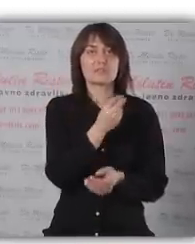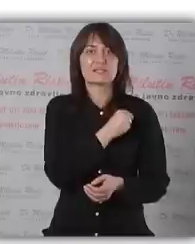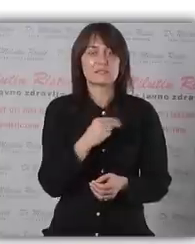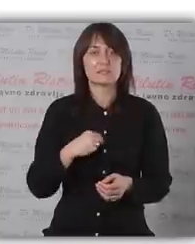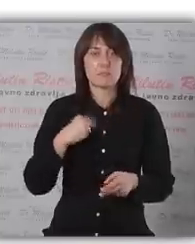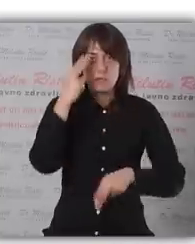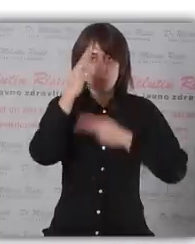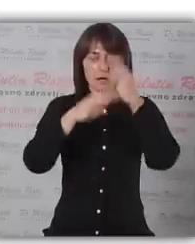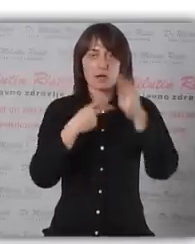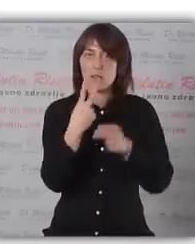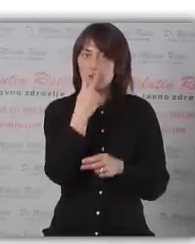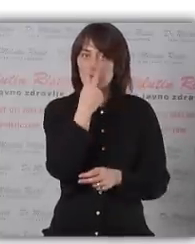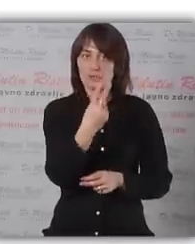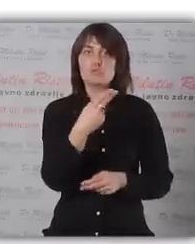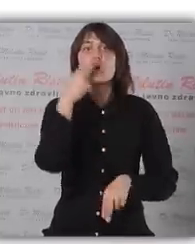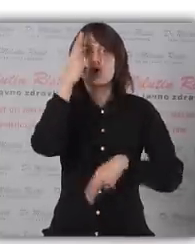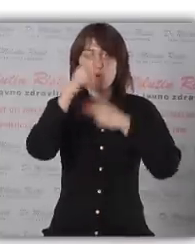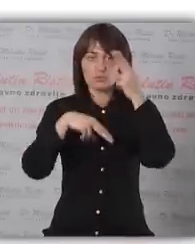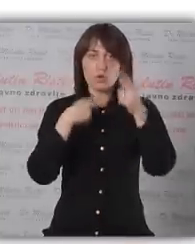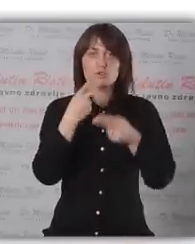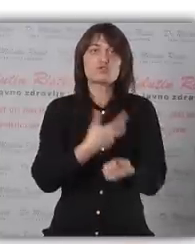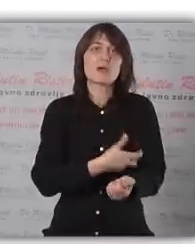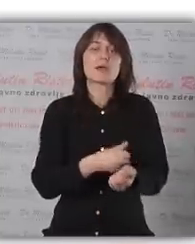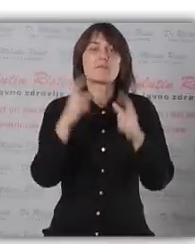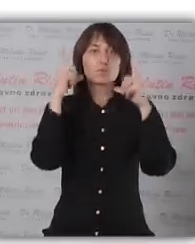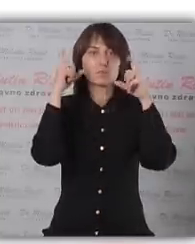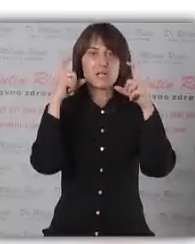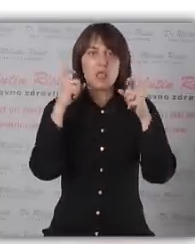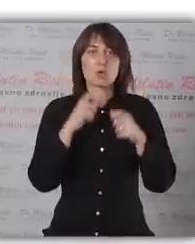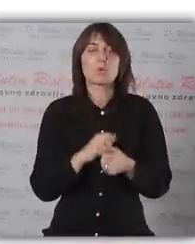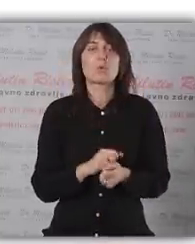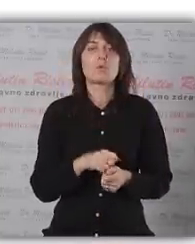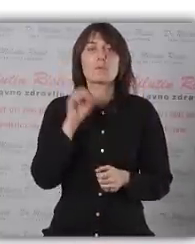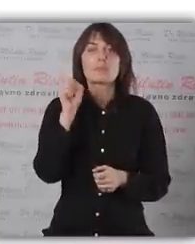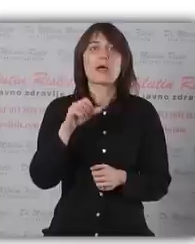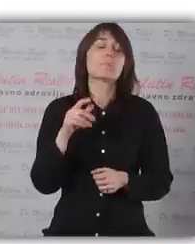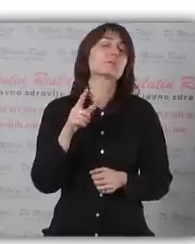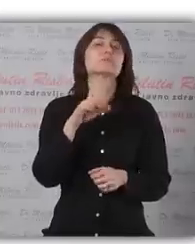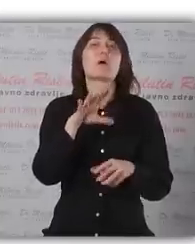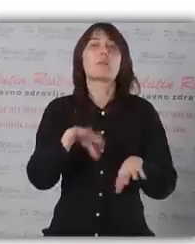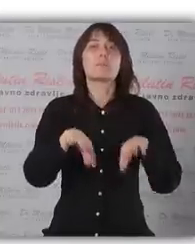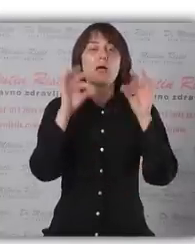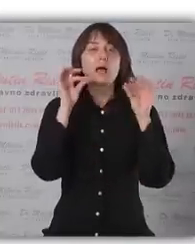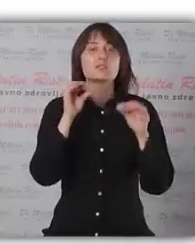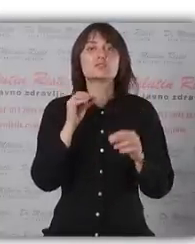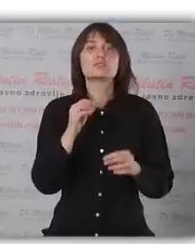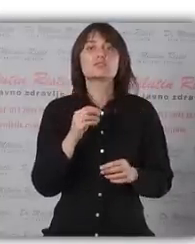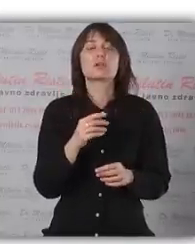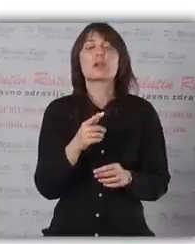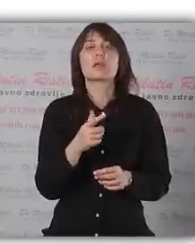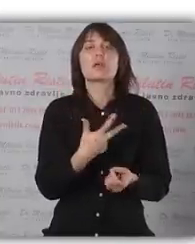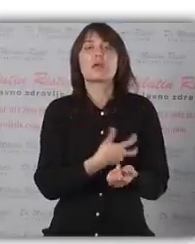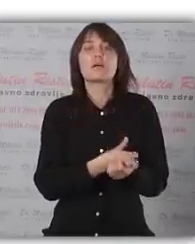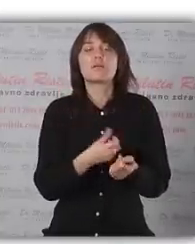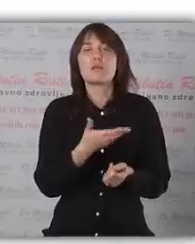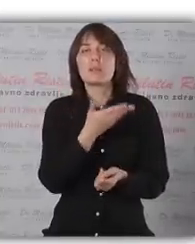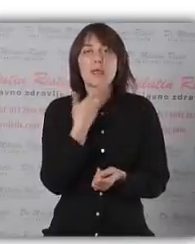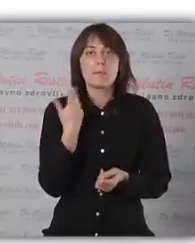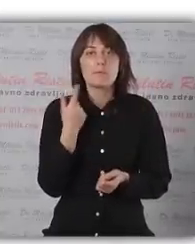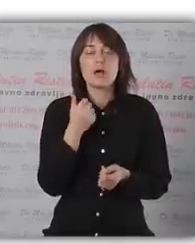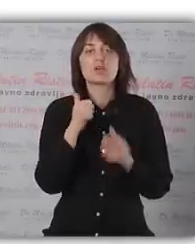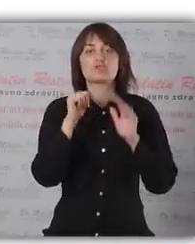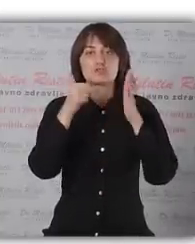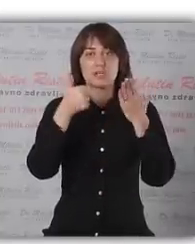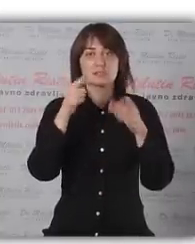kroz sistematske preglede koji su predviđeni i da kontrolišu krvnu sliku, da bismo detektovali anemiju, pre svega